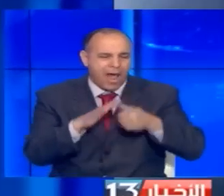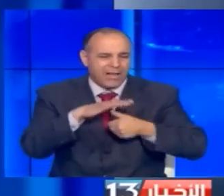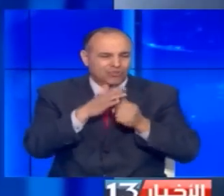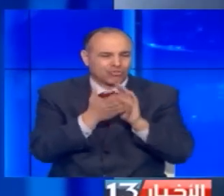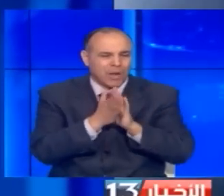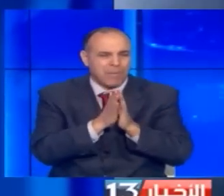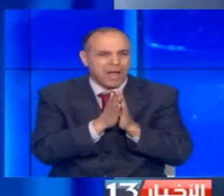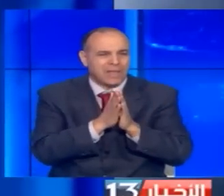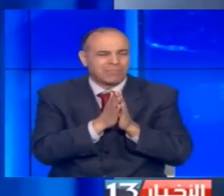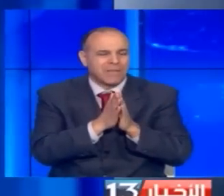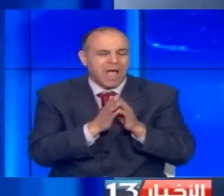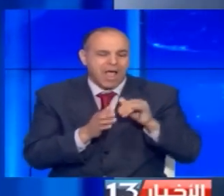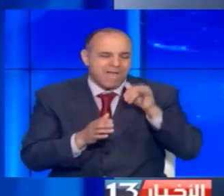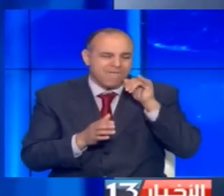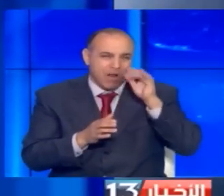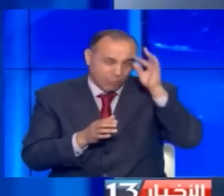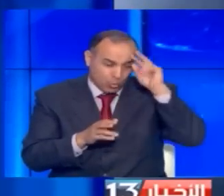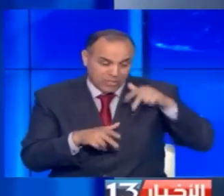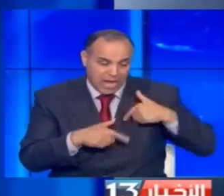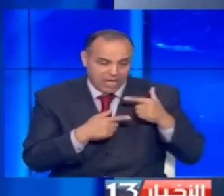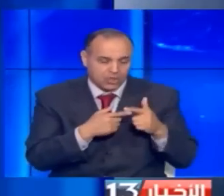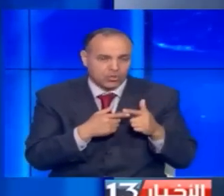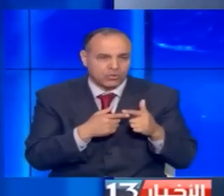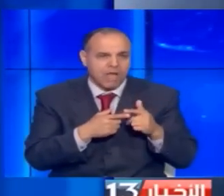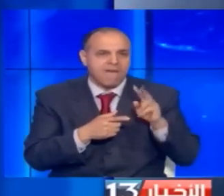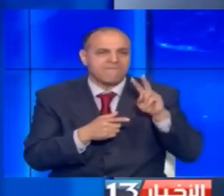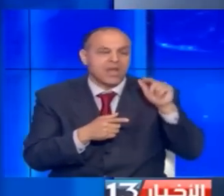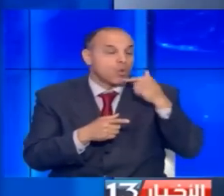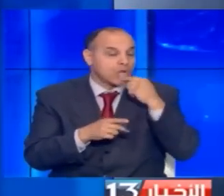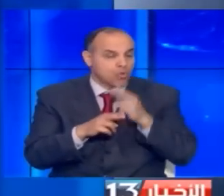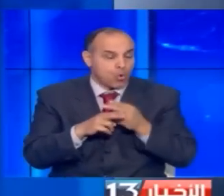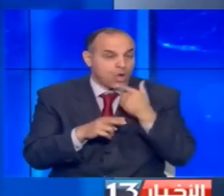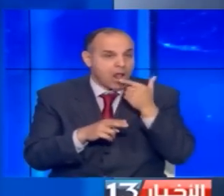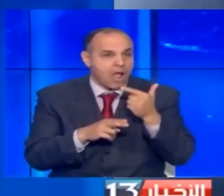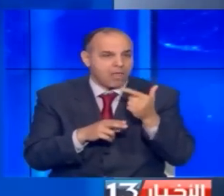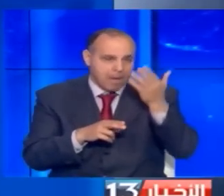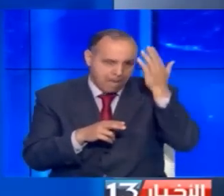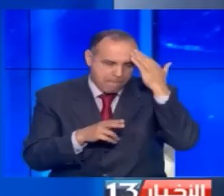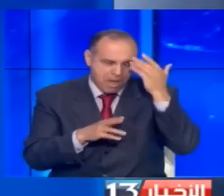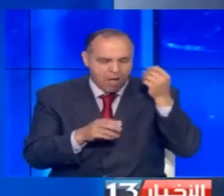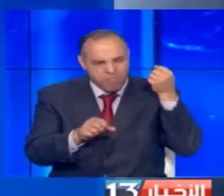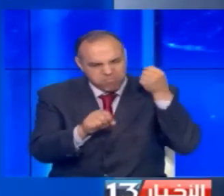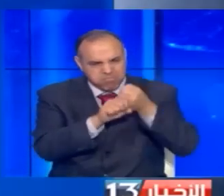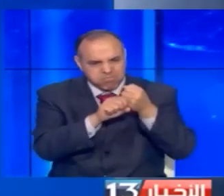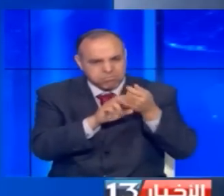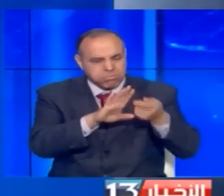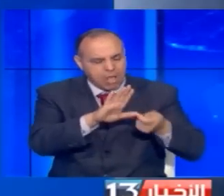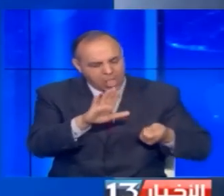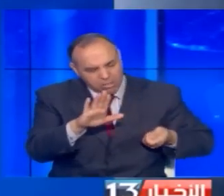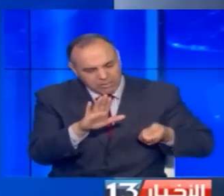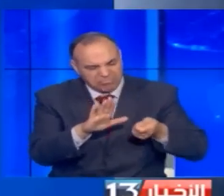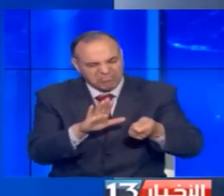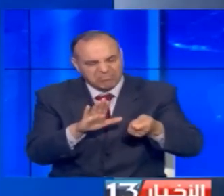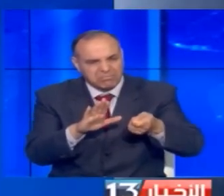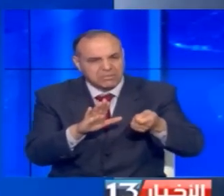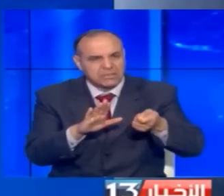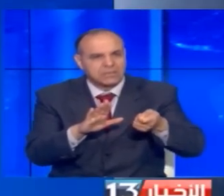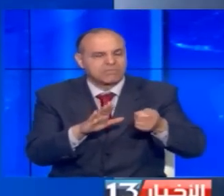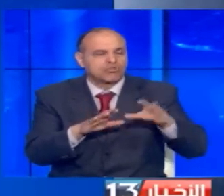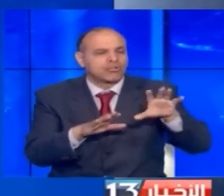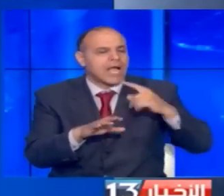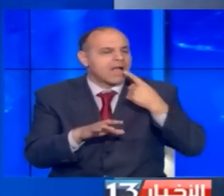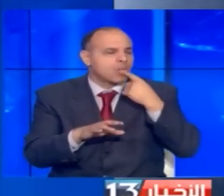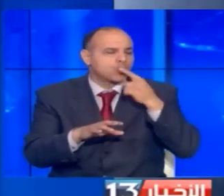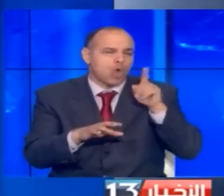جمعية الجالية الإيفوارية بتونس فاليكو كوليبالي بعد تعرضه للاعتداء بواسطة آلة حادة بجهة